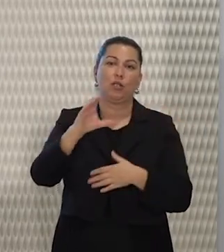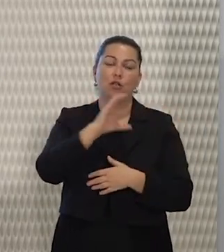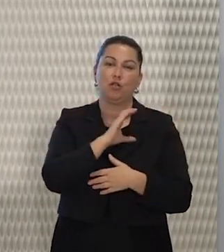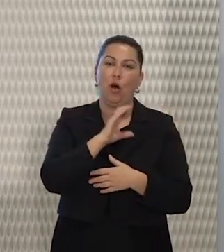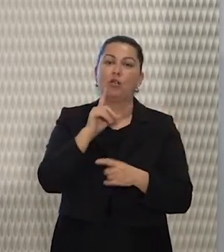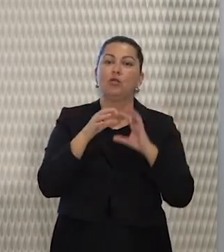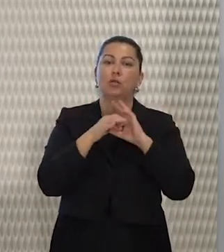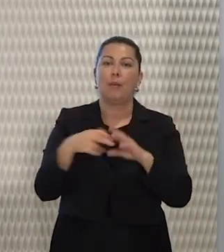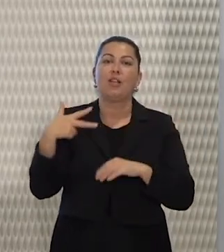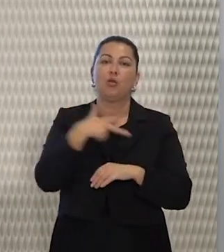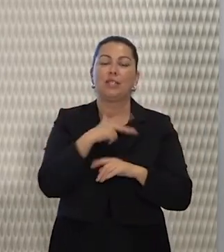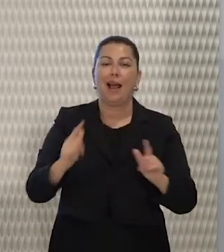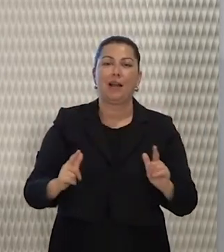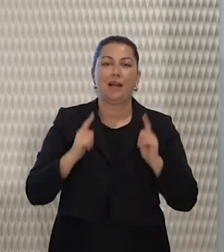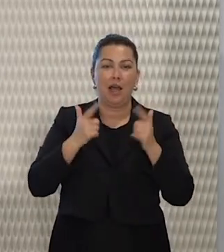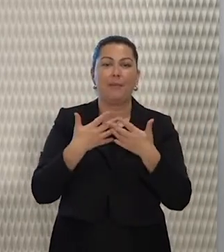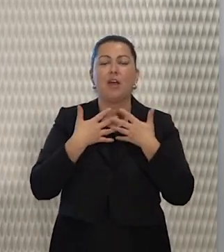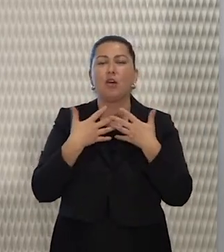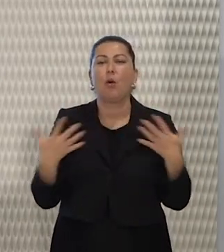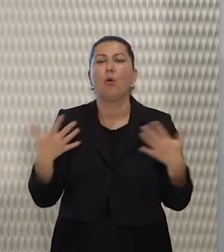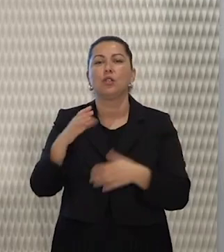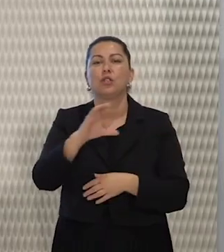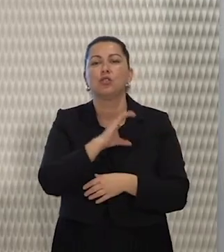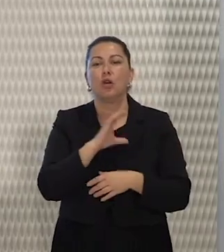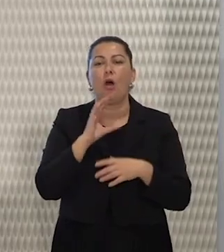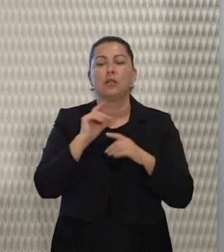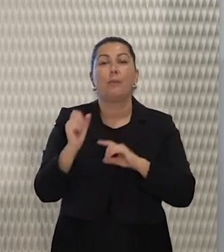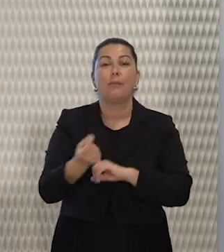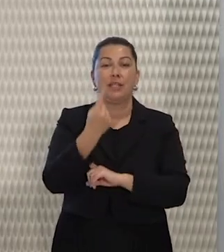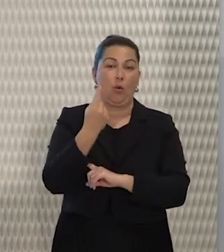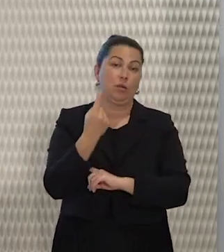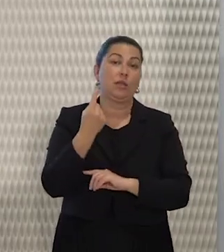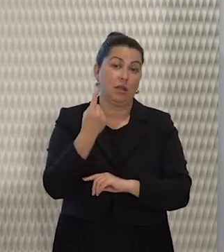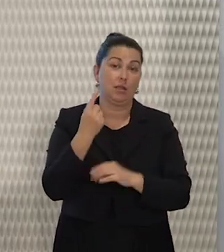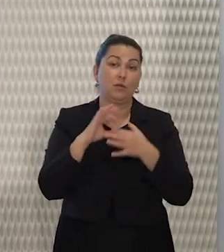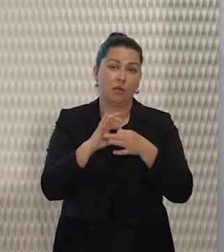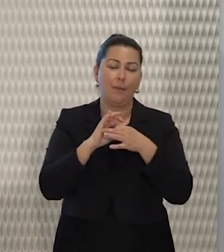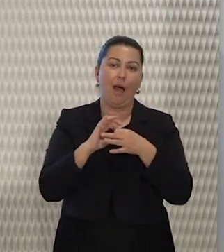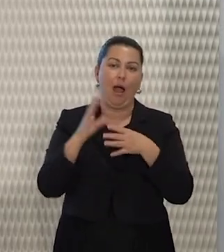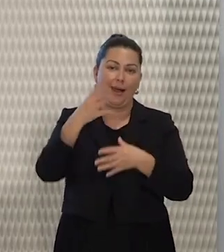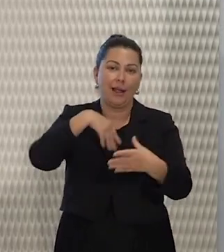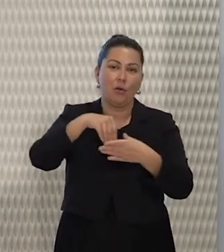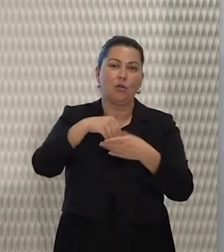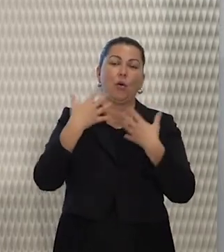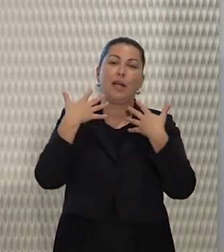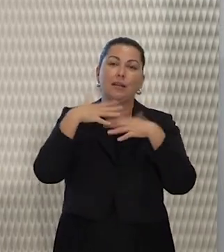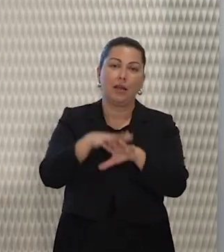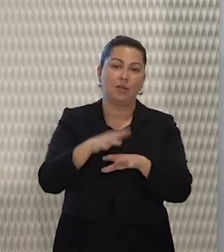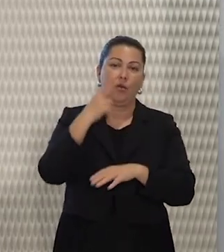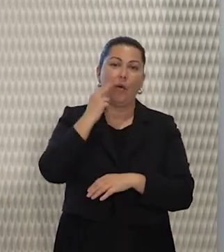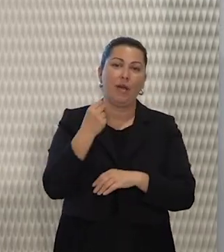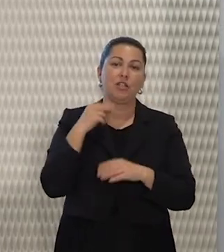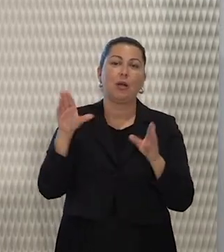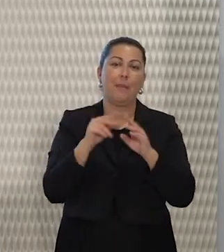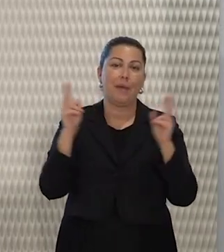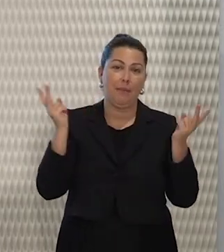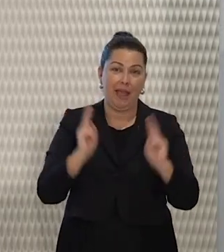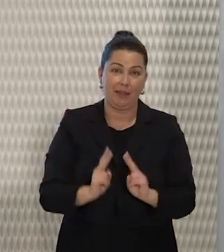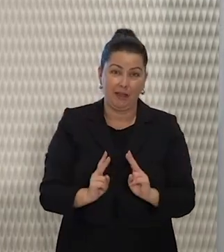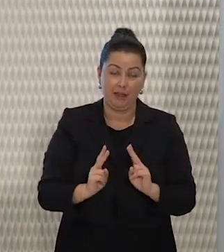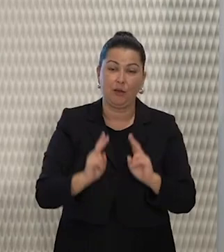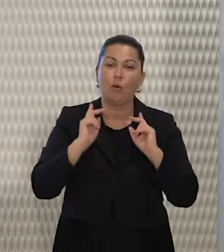das soziale Leben, eine riesengroße Chance ist insbesondere für die Inklusion, für die Integration von Menschen mit